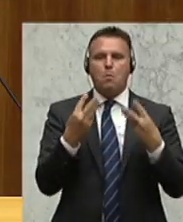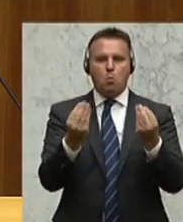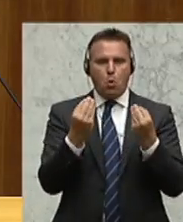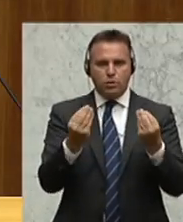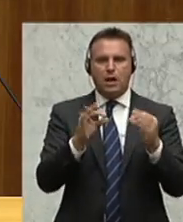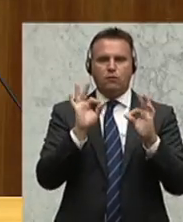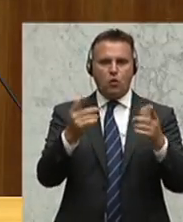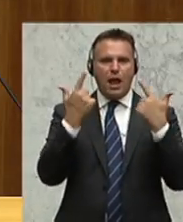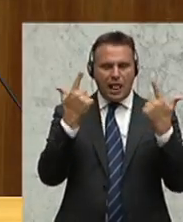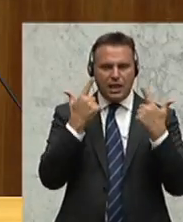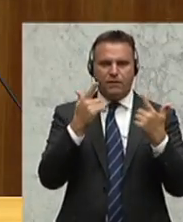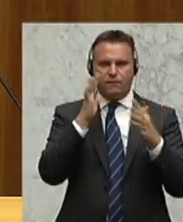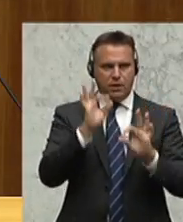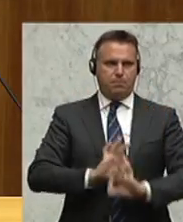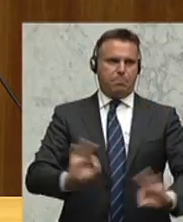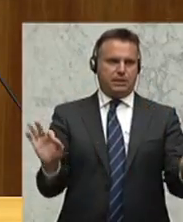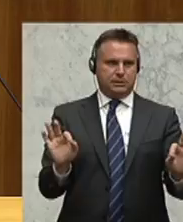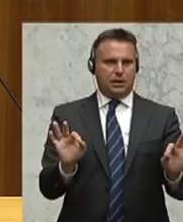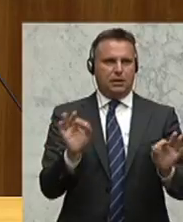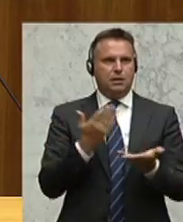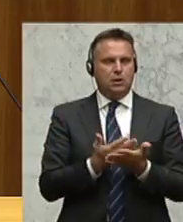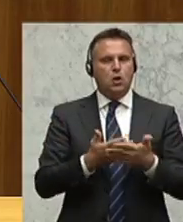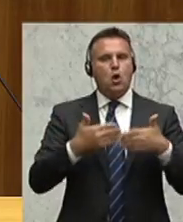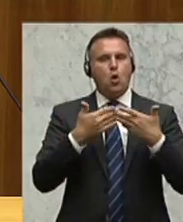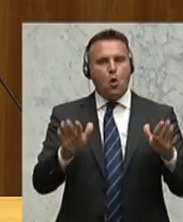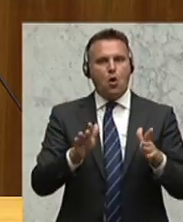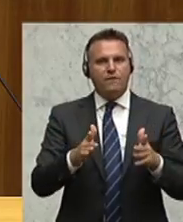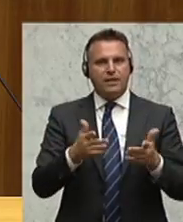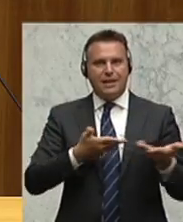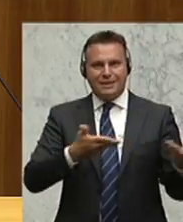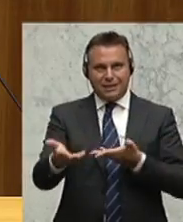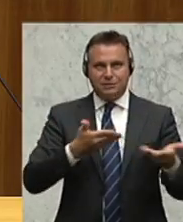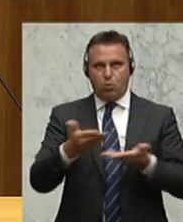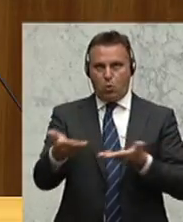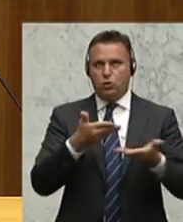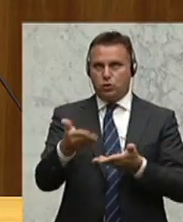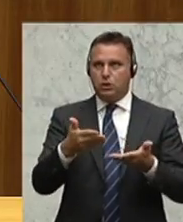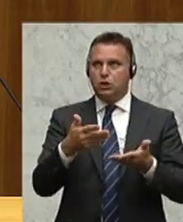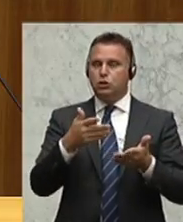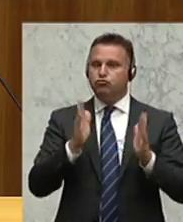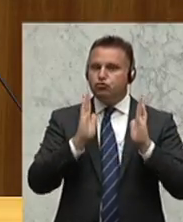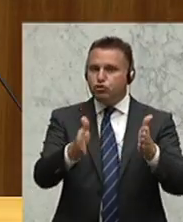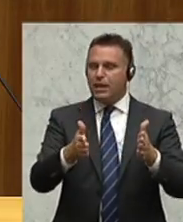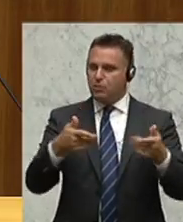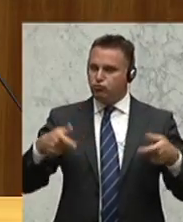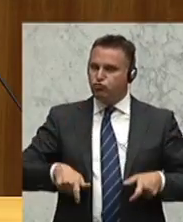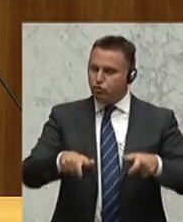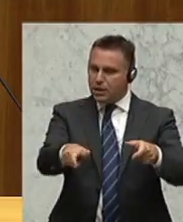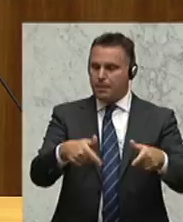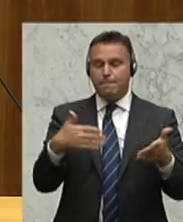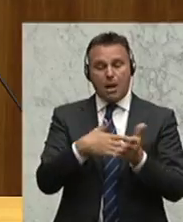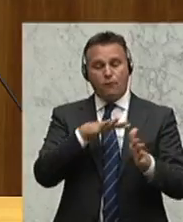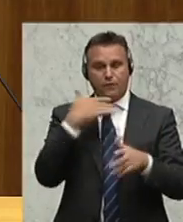der Fuhrparks leisten. Der öffentliche Transport auf Schiene erfordert hohe Subventionen und ist nicht in der